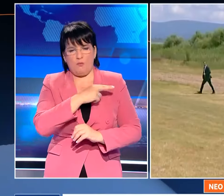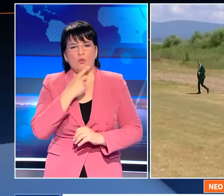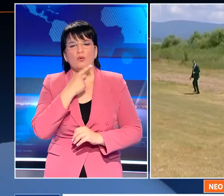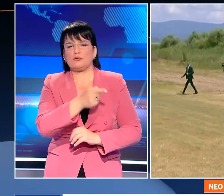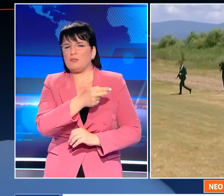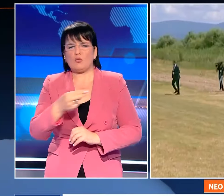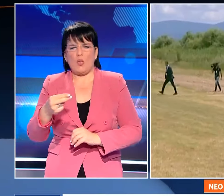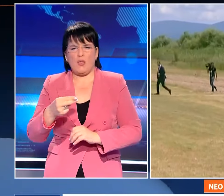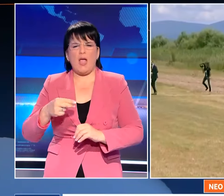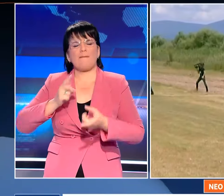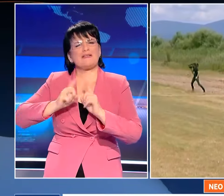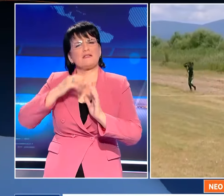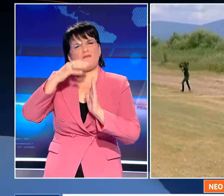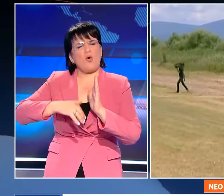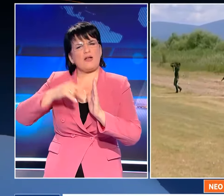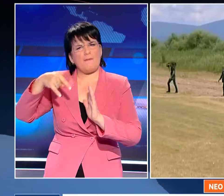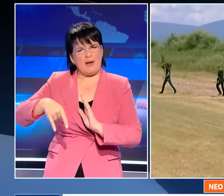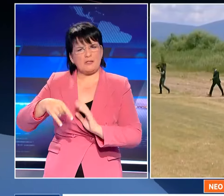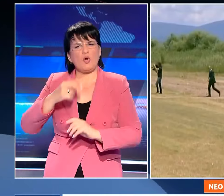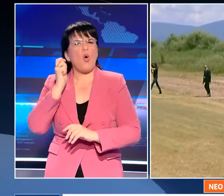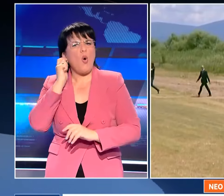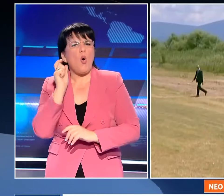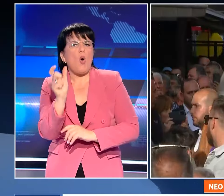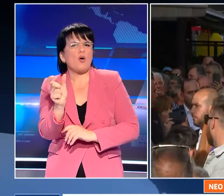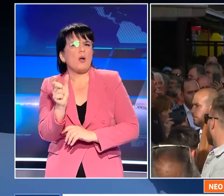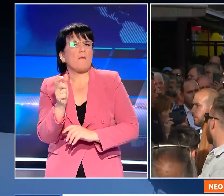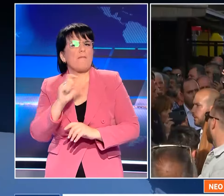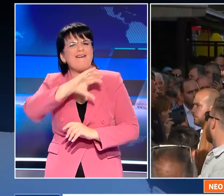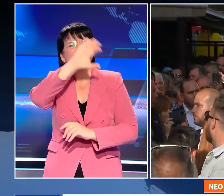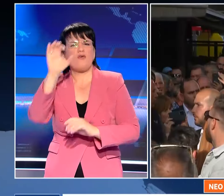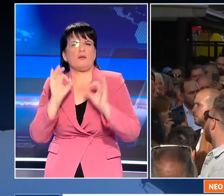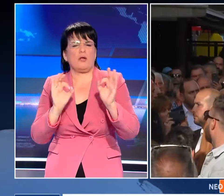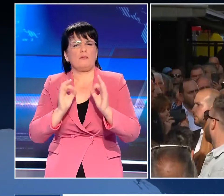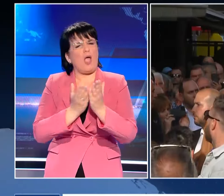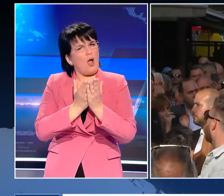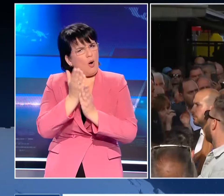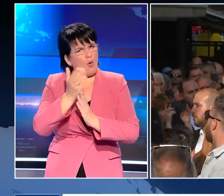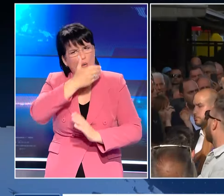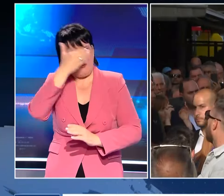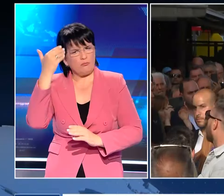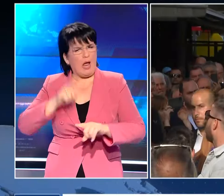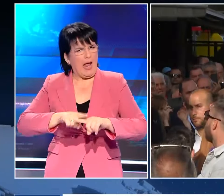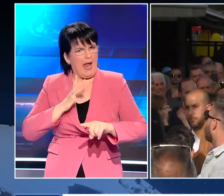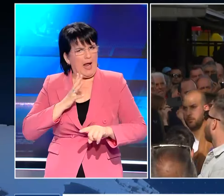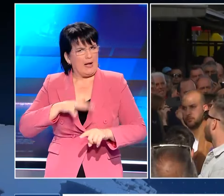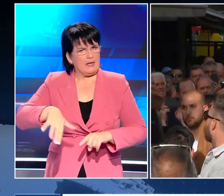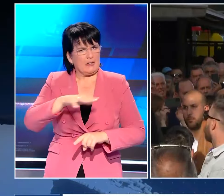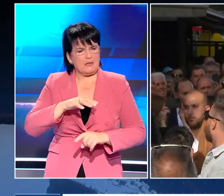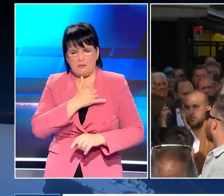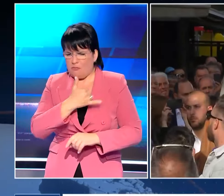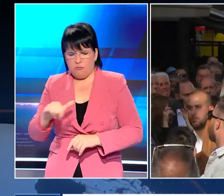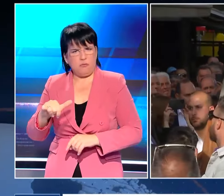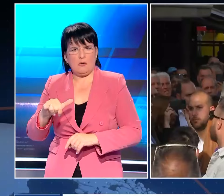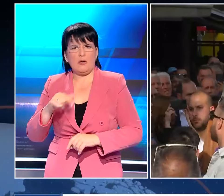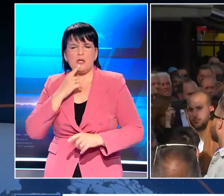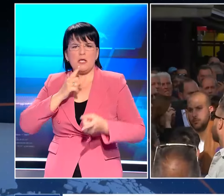τη Συμφωνία των Πρεσπών σε σχέση με τη χρήση του ονόματος Βόρεια Μακεδονία. Ήμουν έντιμος με τους Έλληνες πολίτες. Ποτέ δεν είπα ότι εγώ θα έρθω και θα